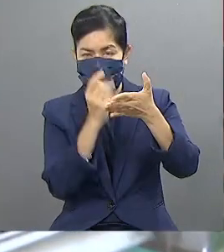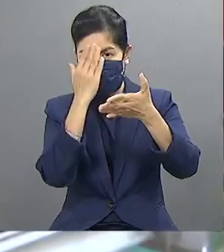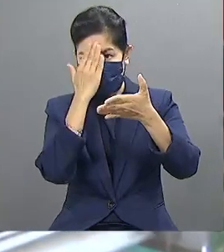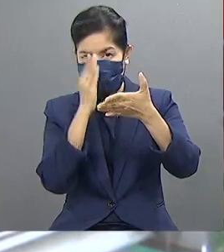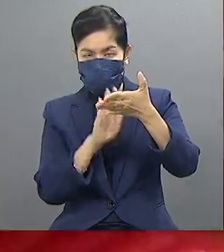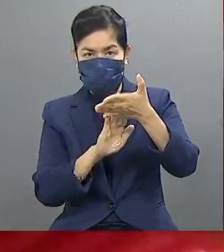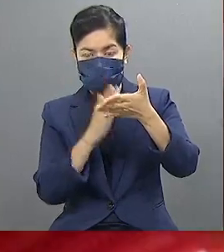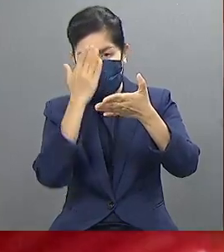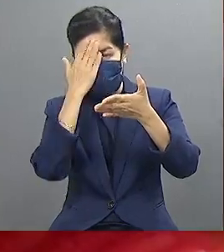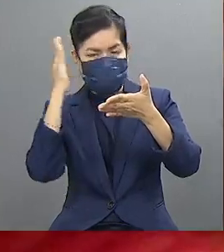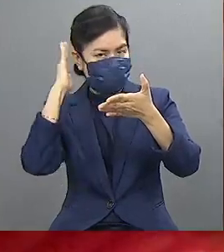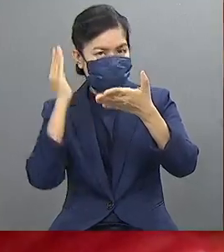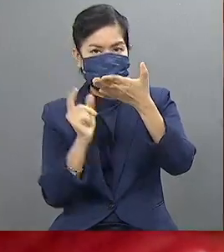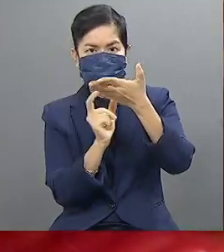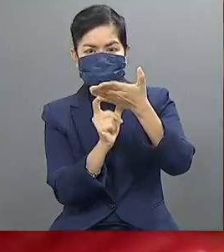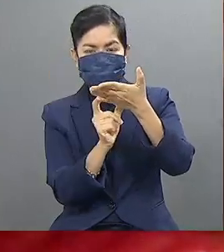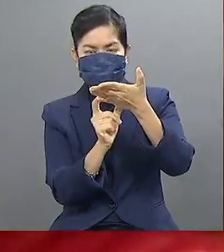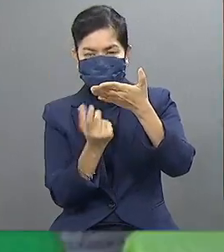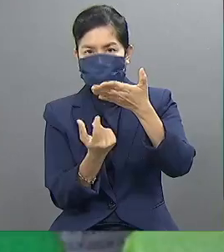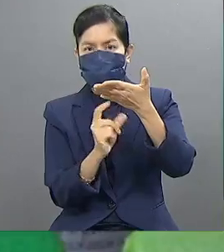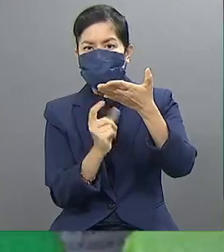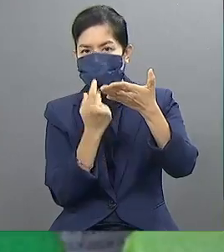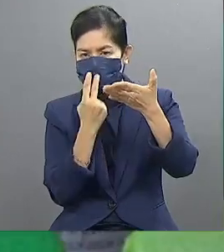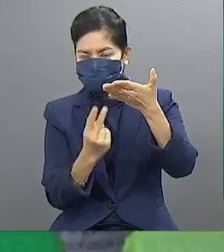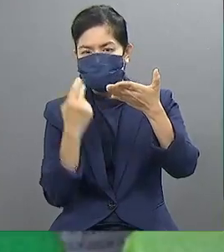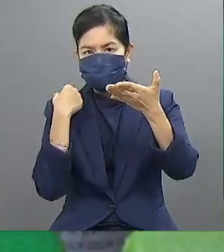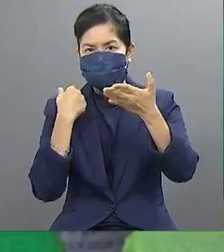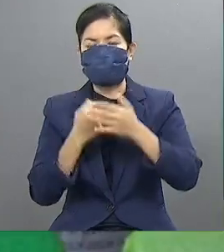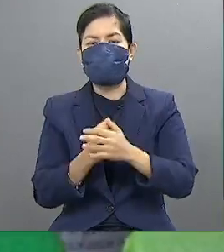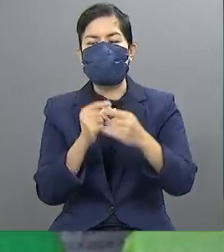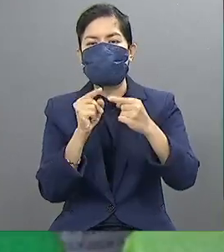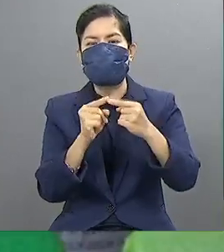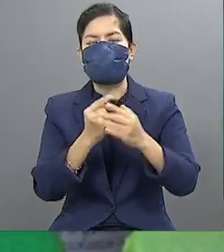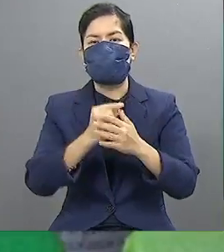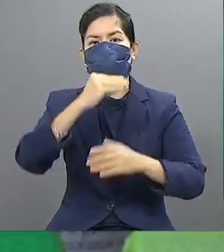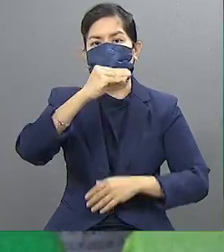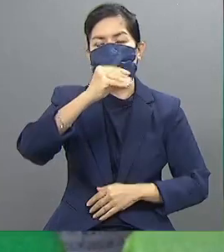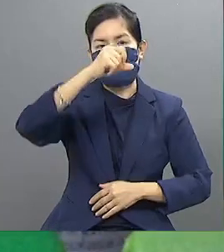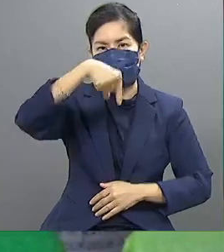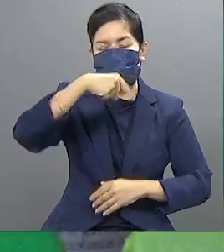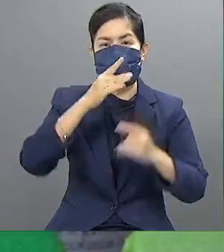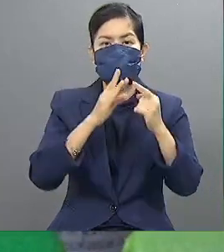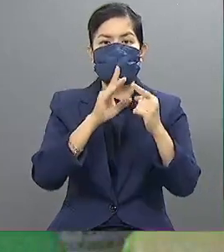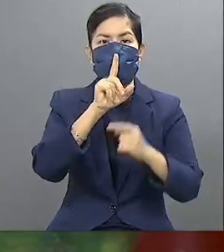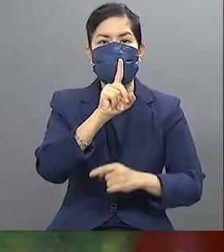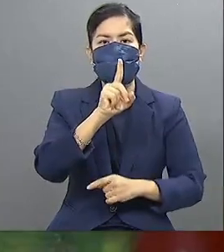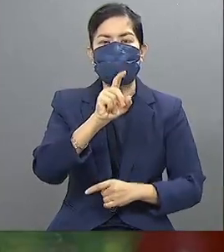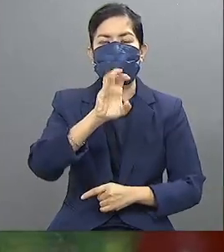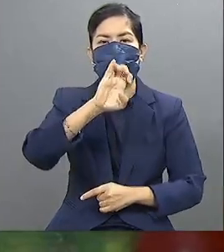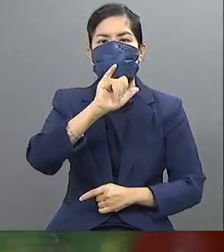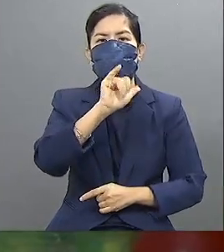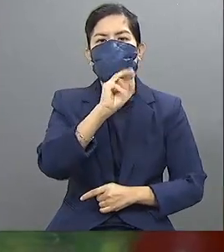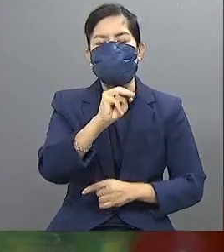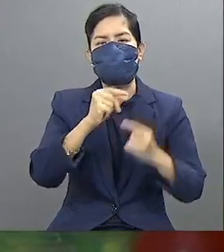สี่คอลัมน ์ กล่องสุดท้ายเป็นโซเดียม อ ันนั้นถ้า1ซองส่วนใหญ่จะเต็มที่ผมว่าไม่เกิน800มิลลิกรั ม ถ้าให้ดีมากสุ